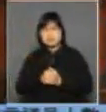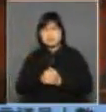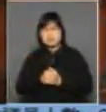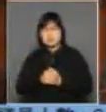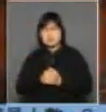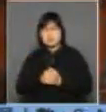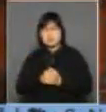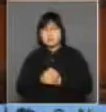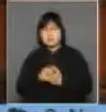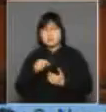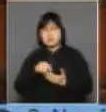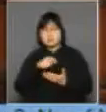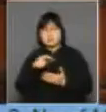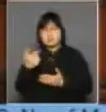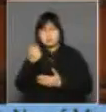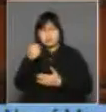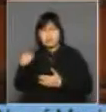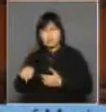其中一個仲係主席喎，